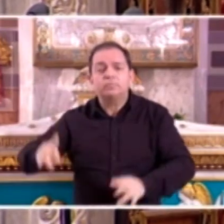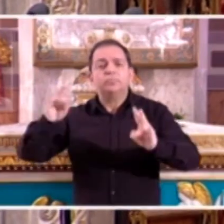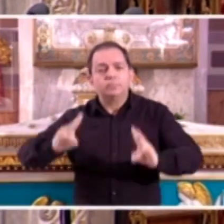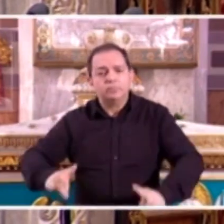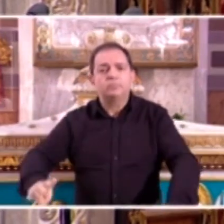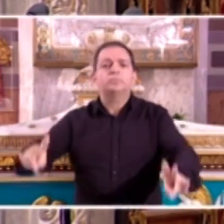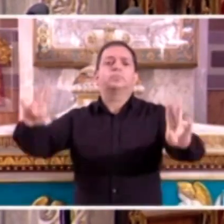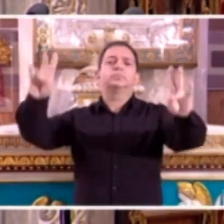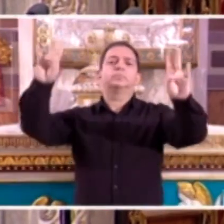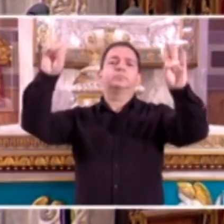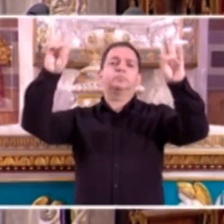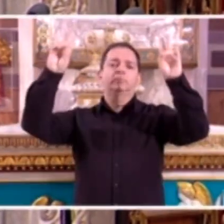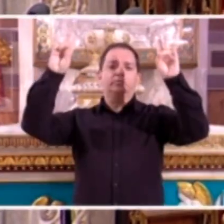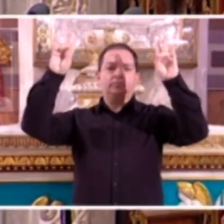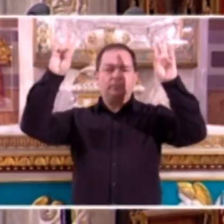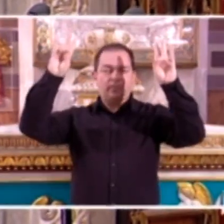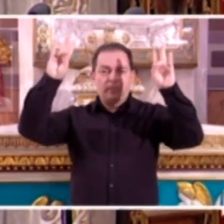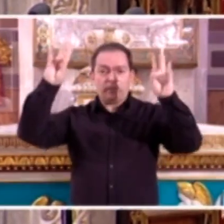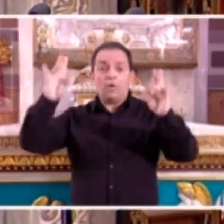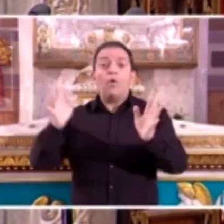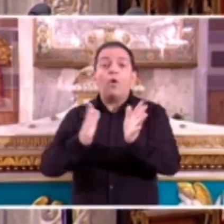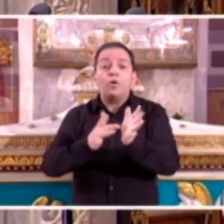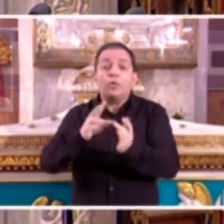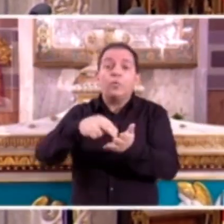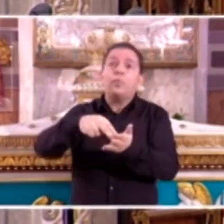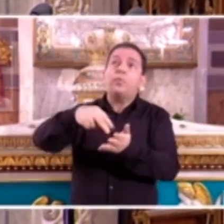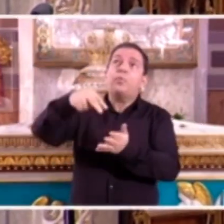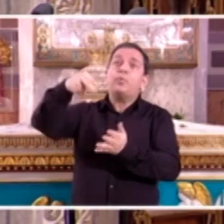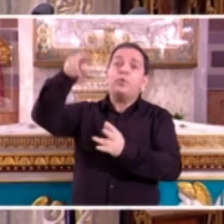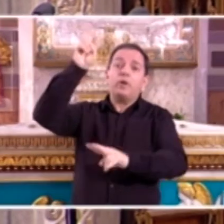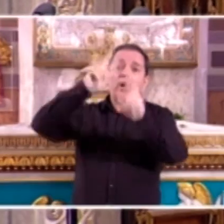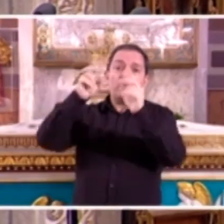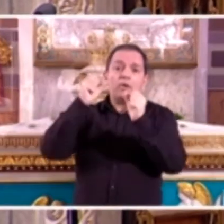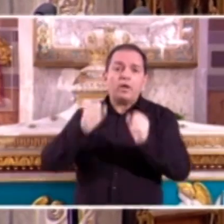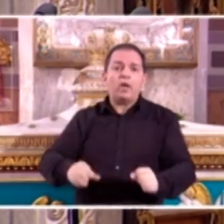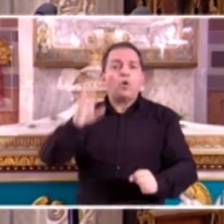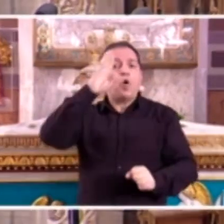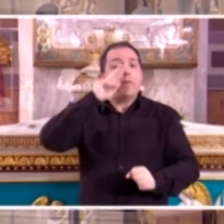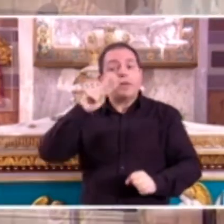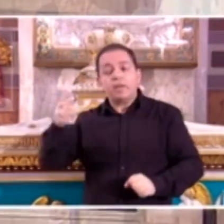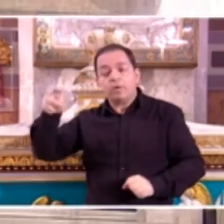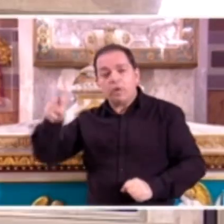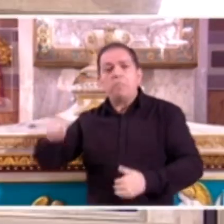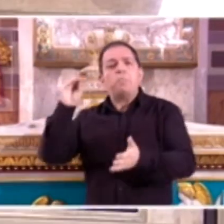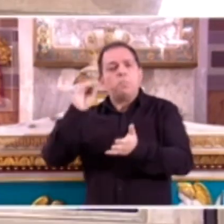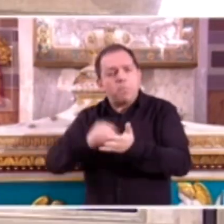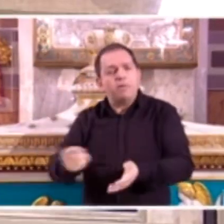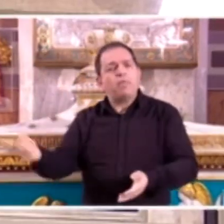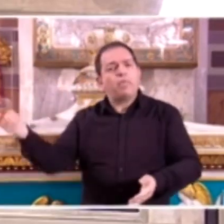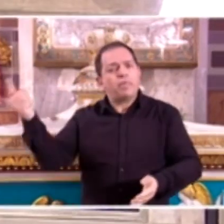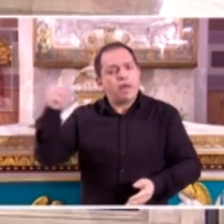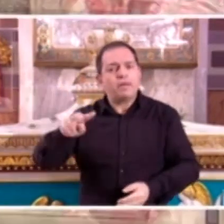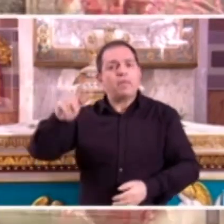και αναστάντα την τρίτη ημέρα κατά τα γραφάς και ανελθόντα εις τους ουρανούς και καθεζόμενον